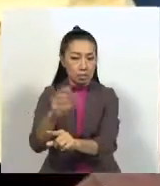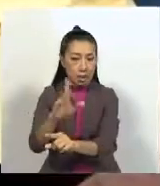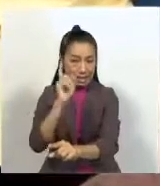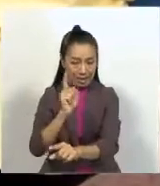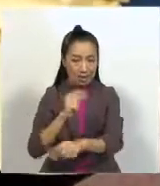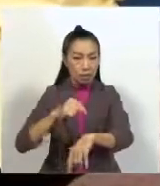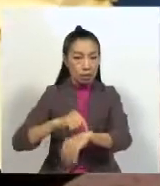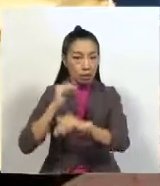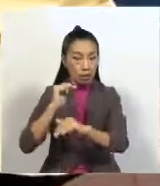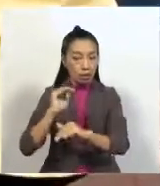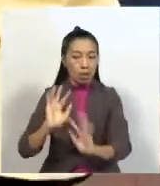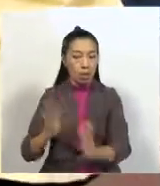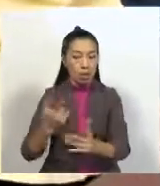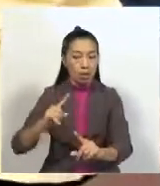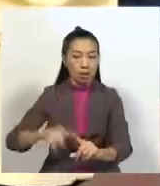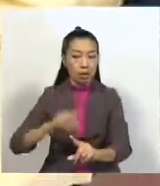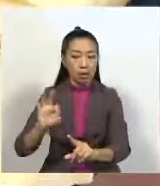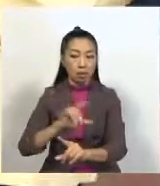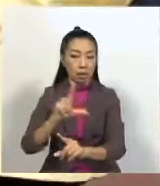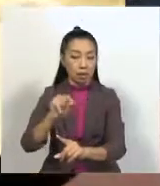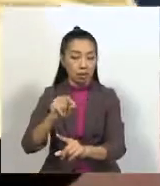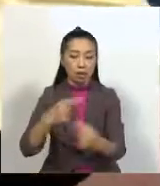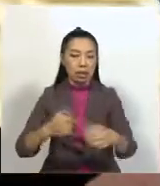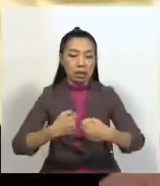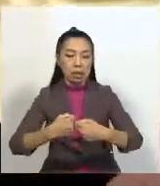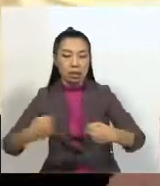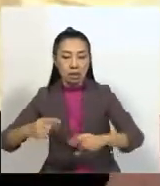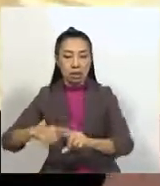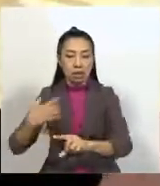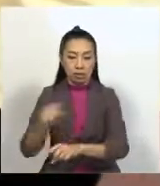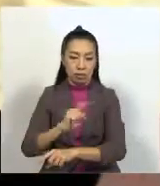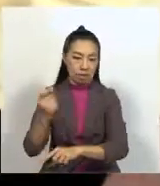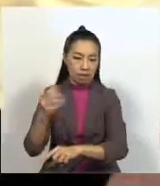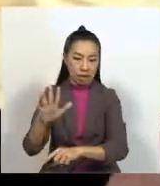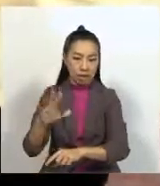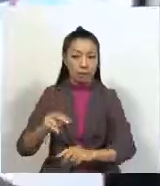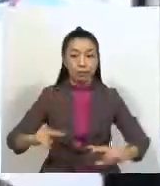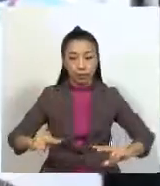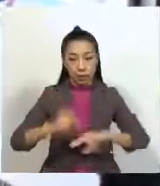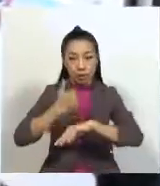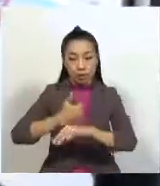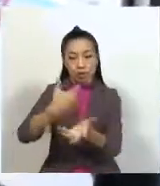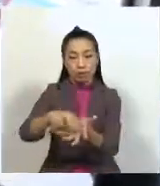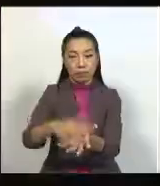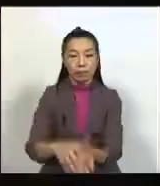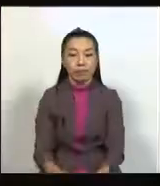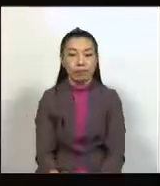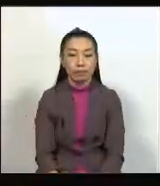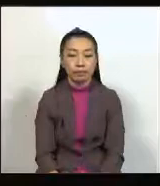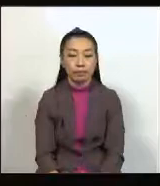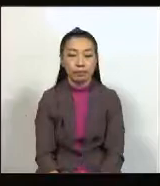ดไปเมื่อวันที่20กันยายนที่ผ่านมาค่ะฟังเสียงคุณอุตตมสาวนายนกันหน่อยค่ะ